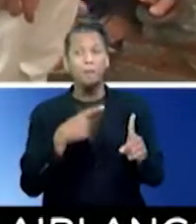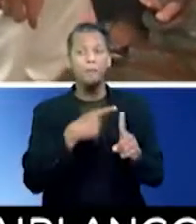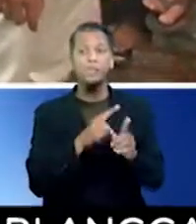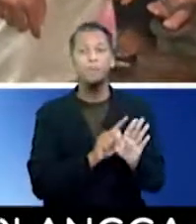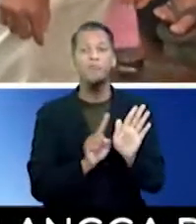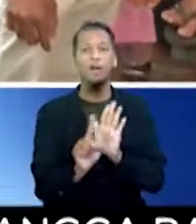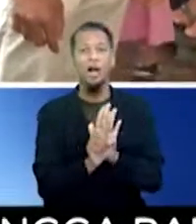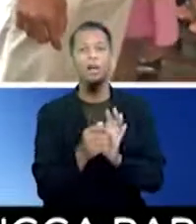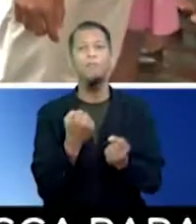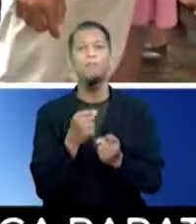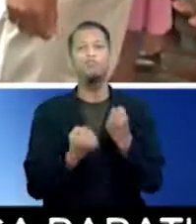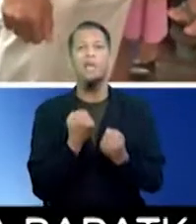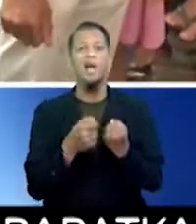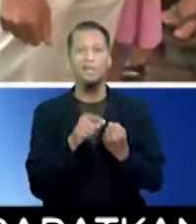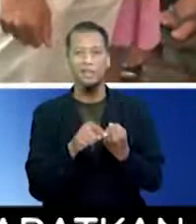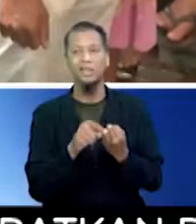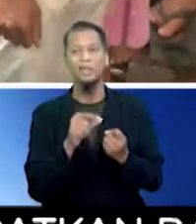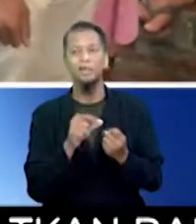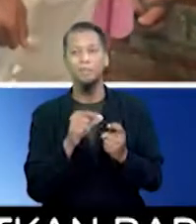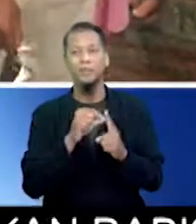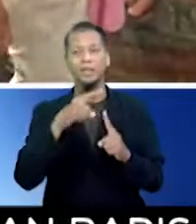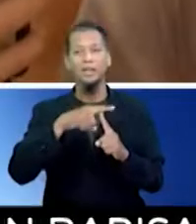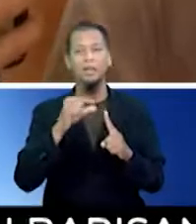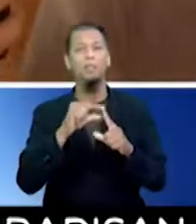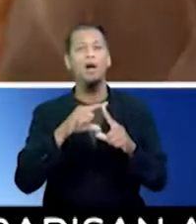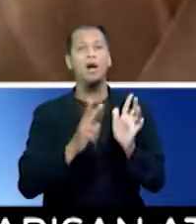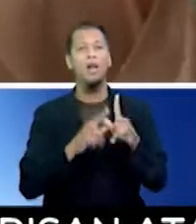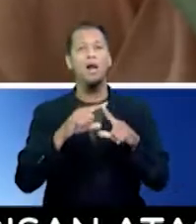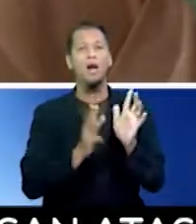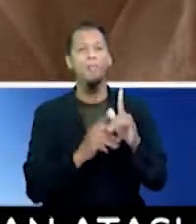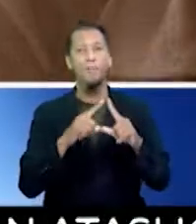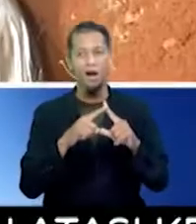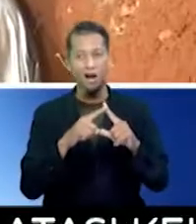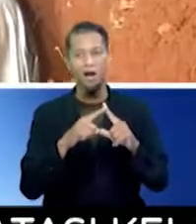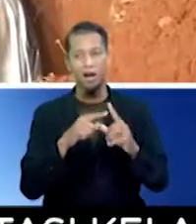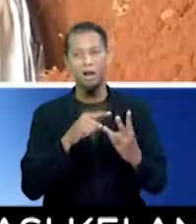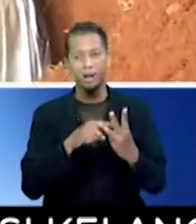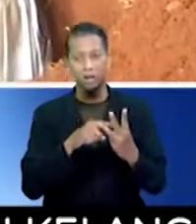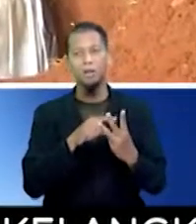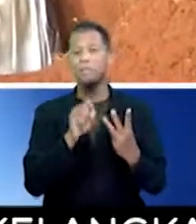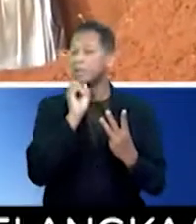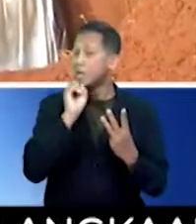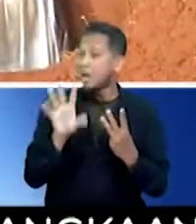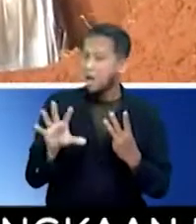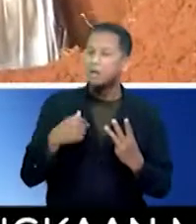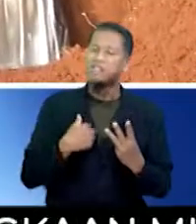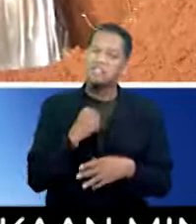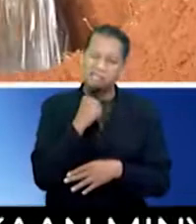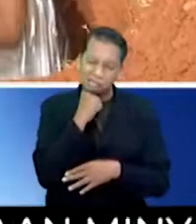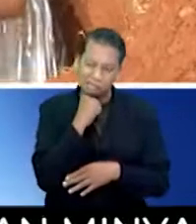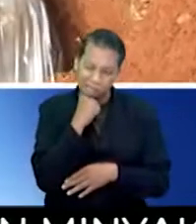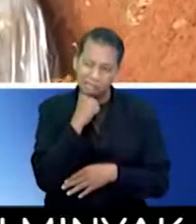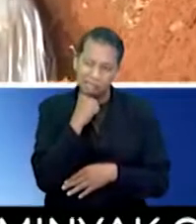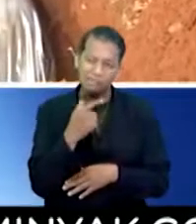almarhum yakni pihak dari PT Palapa Timur telp kekasih yang menyampaikan Turut berduka cita sedalam-dalamnya atas kepergian